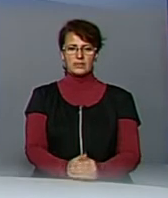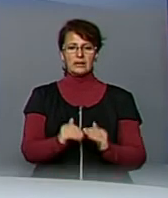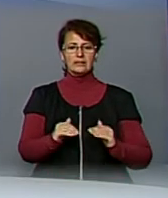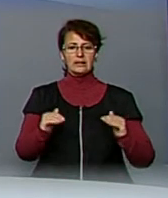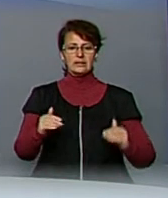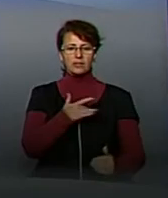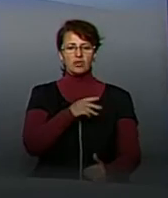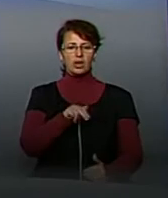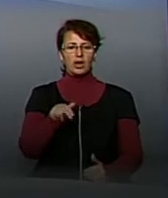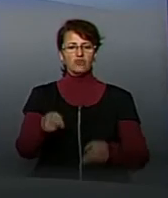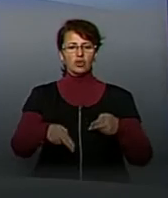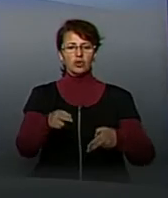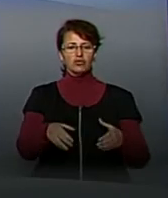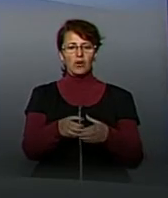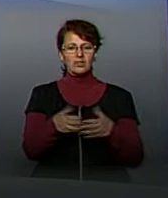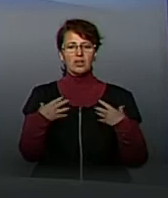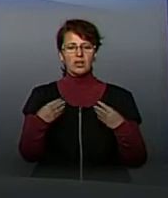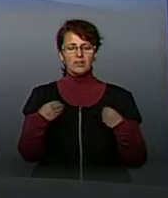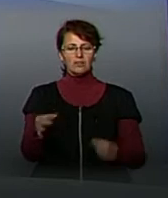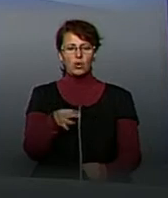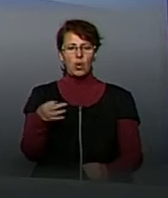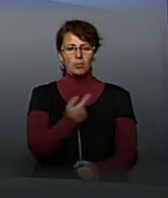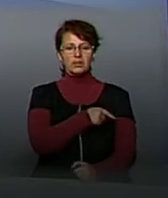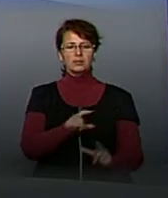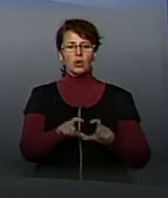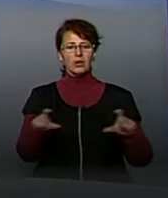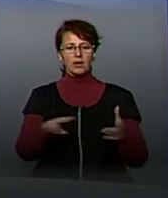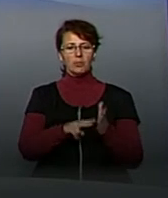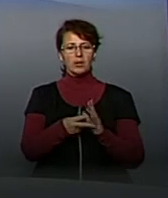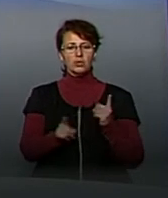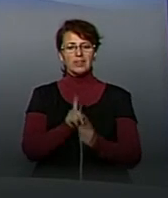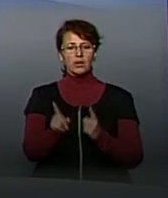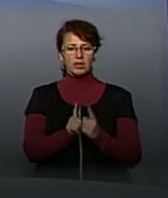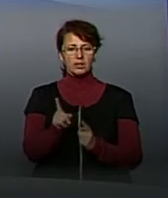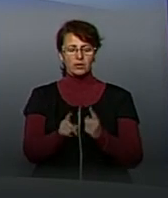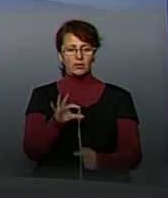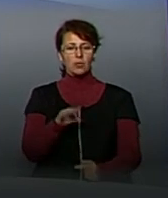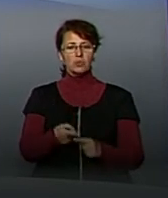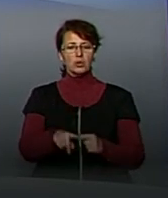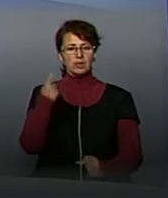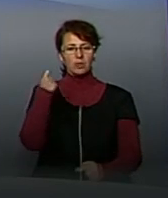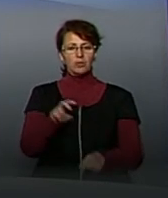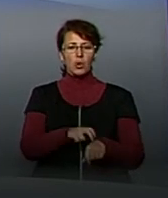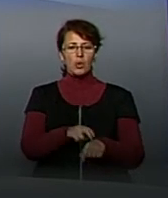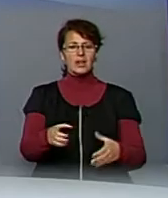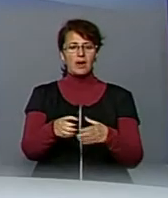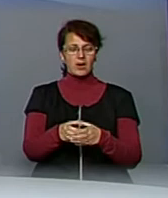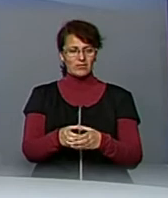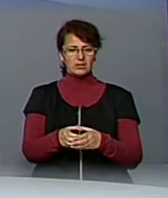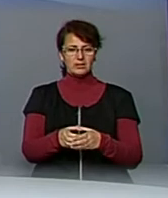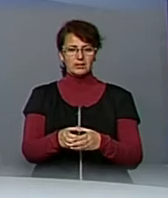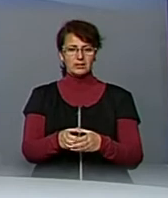Дитяче кардіохірургічне відділення Львівської обласної клінічної лікарні планують реорганізувати. Про це повідомив лікар відділення Віталій